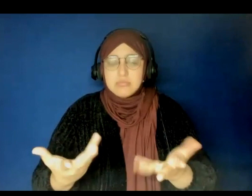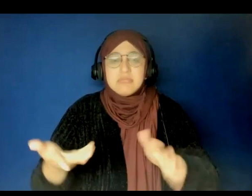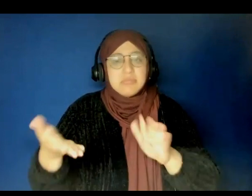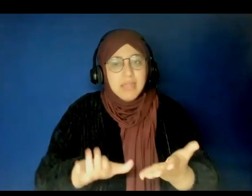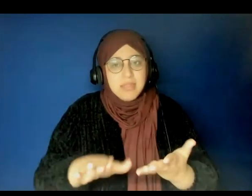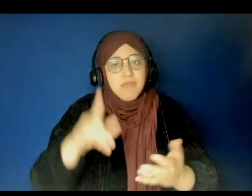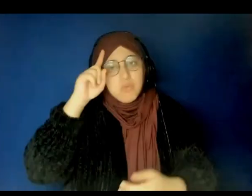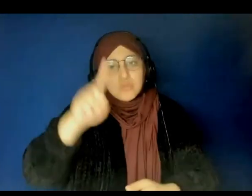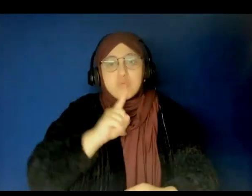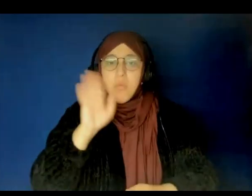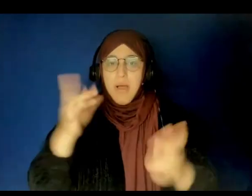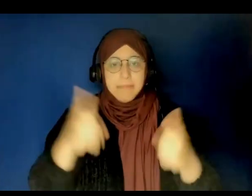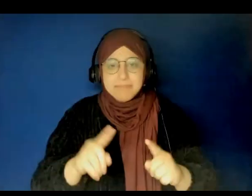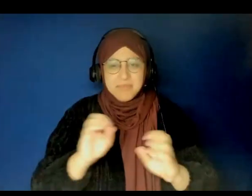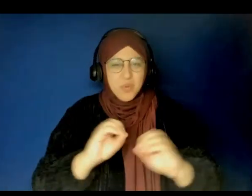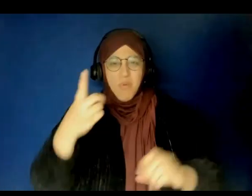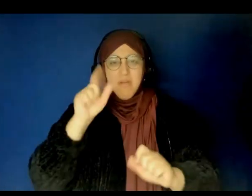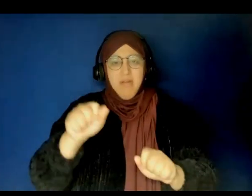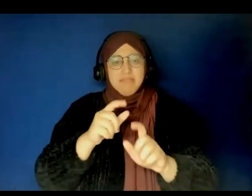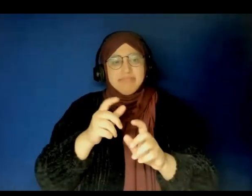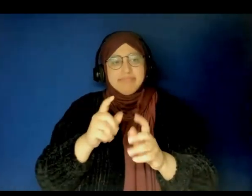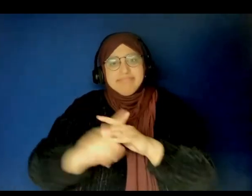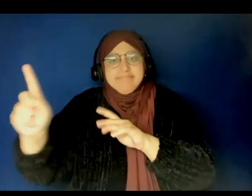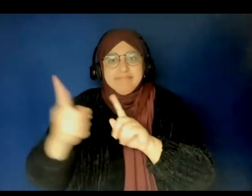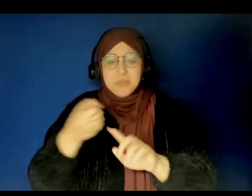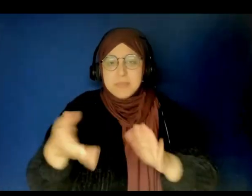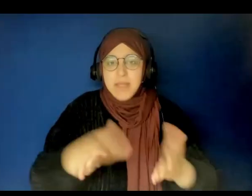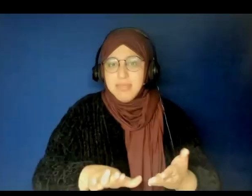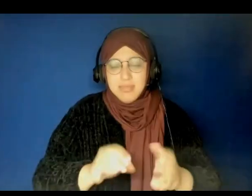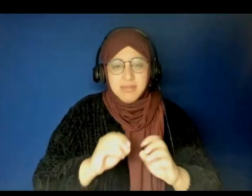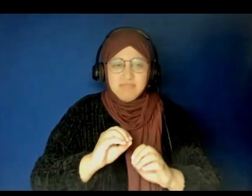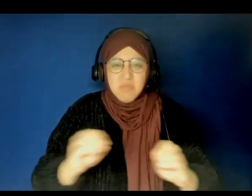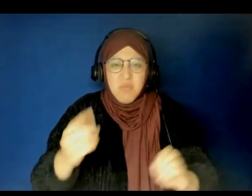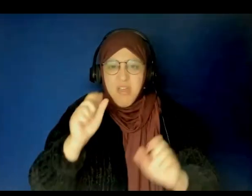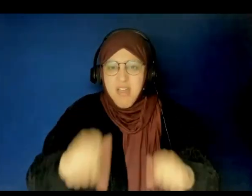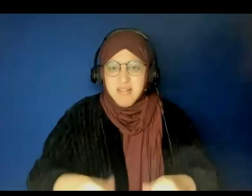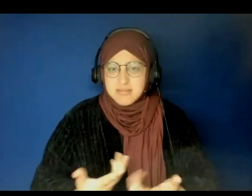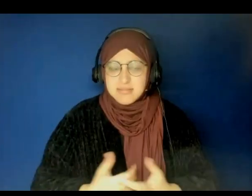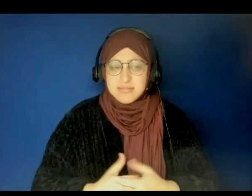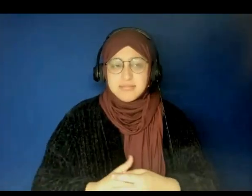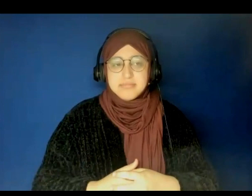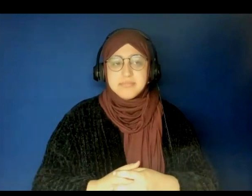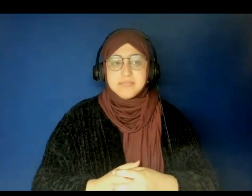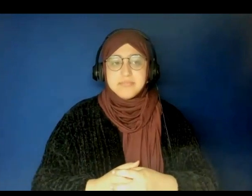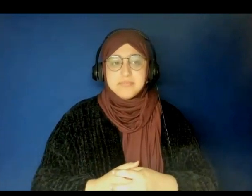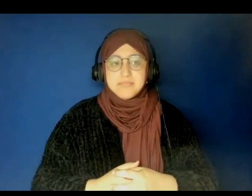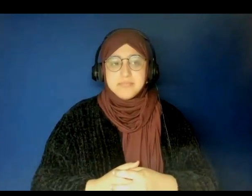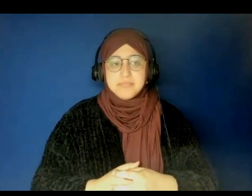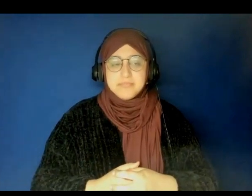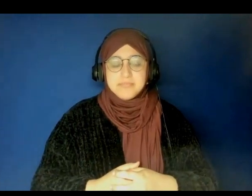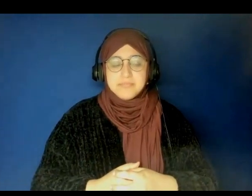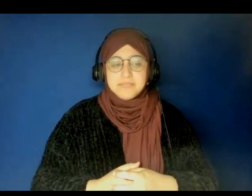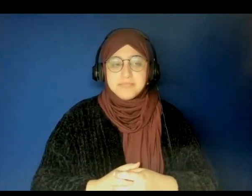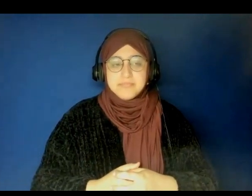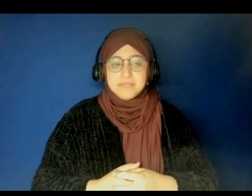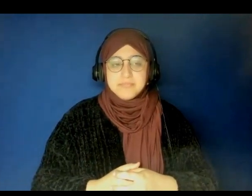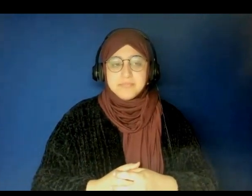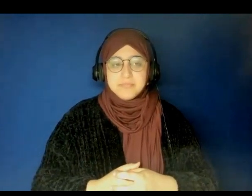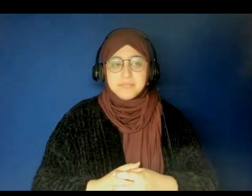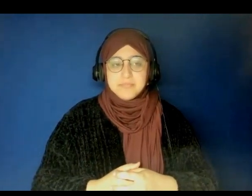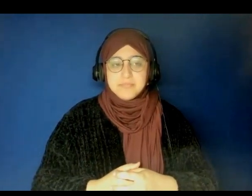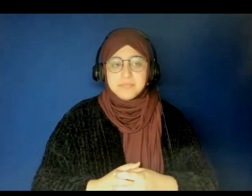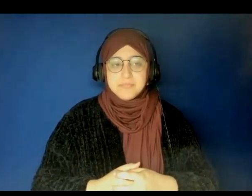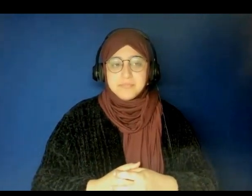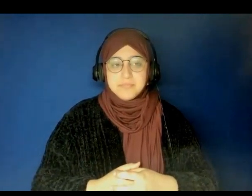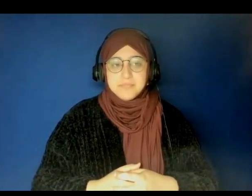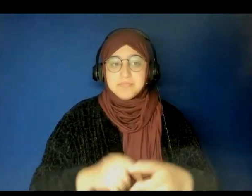No one will be able to escape it. Allah says, وَجَاءَتْ سَكْرَةُ الْمَوْتِ بِالْحَقِّ ذَلِكَ مَا كُنْتَ مِنْهُ تَحِيدٌ.